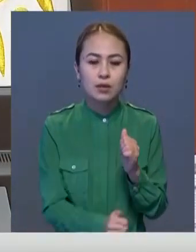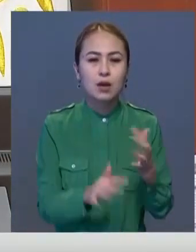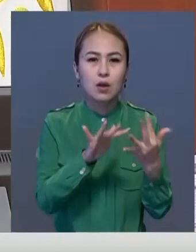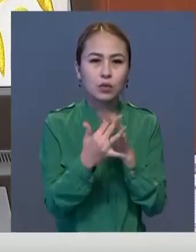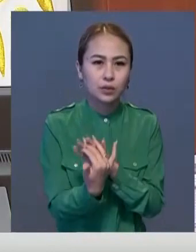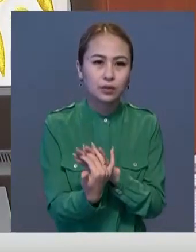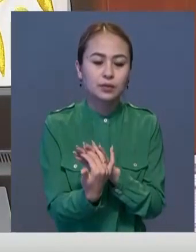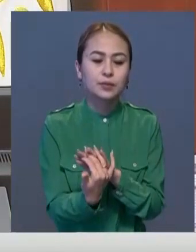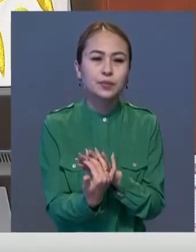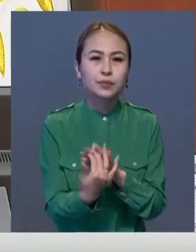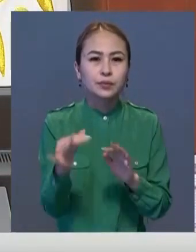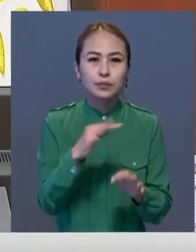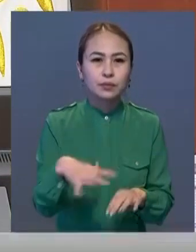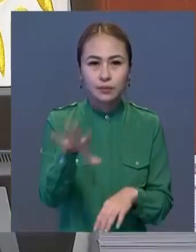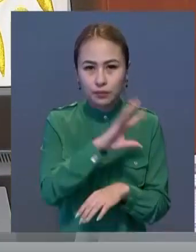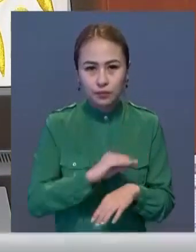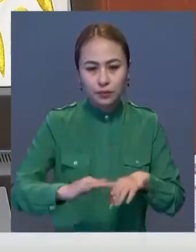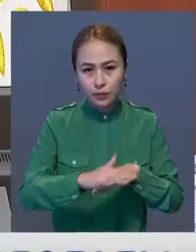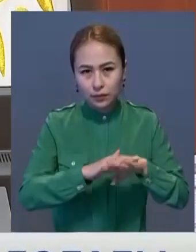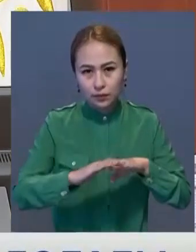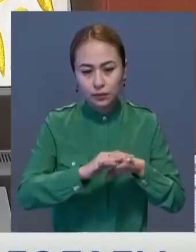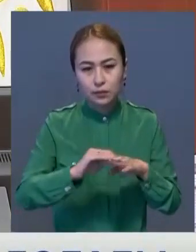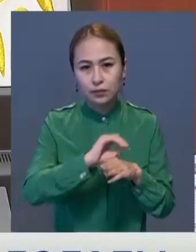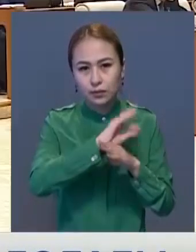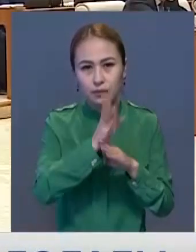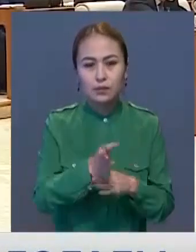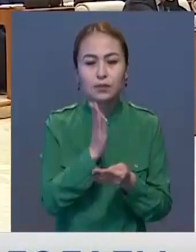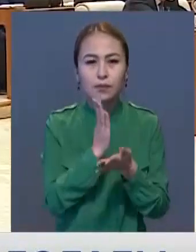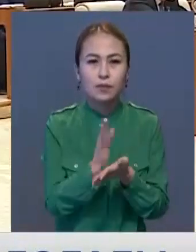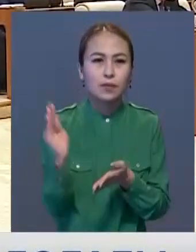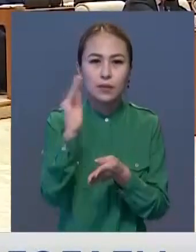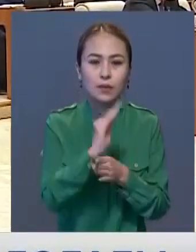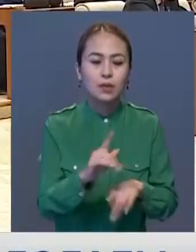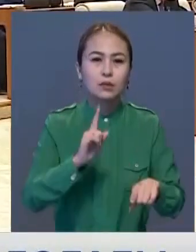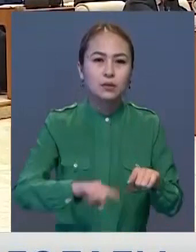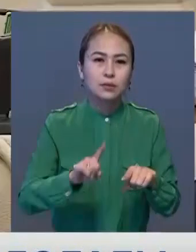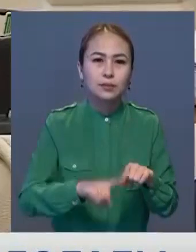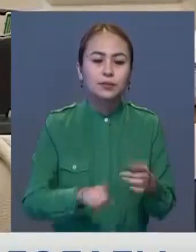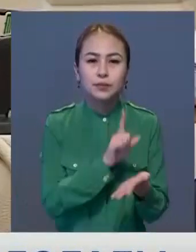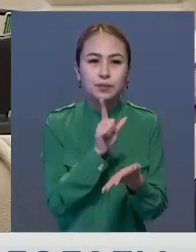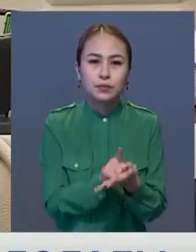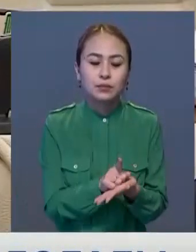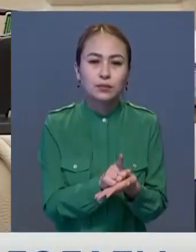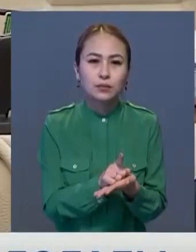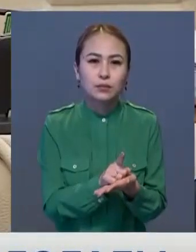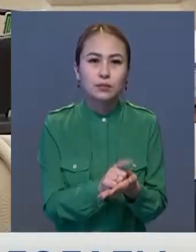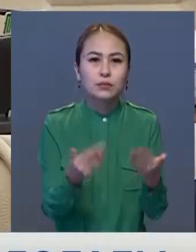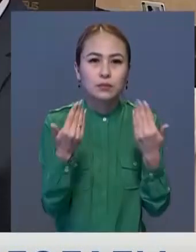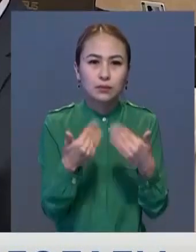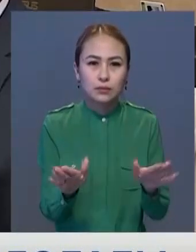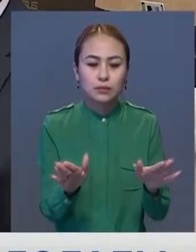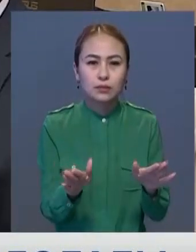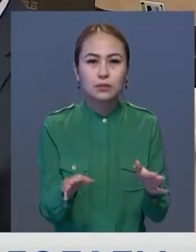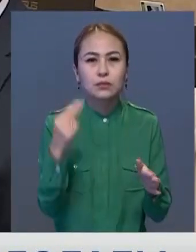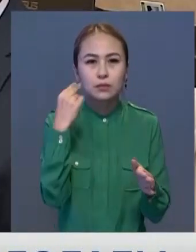ауылды және барлық халықты қамтиды. Және алға қойған міндеттерді